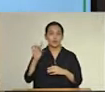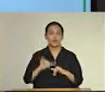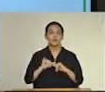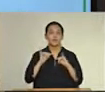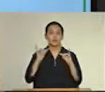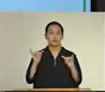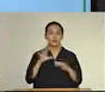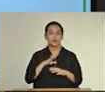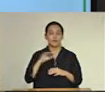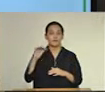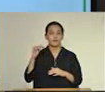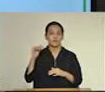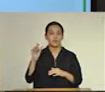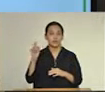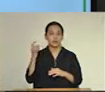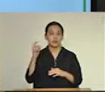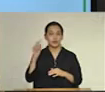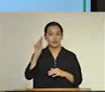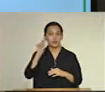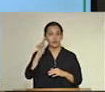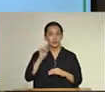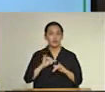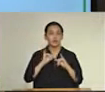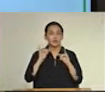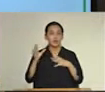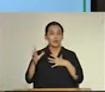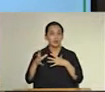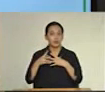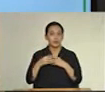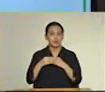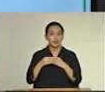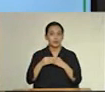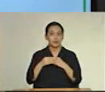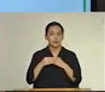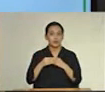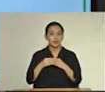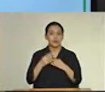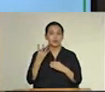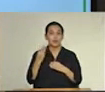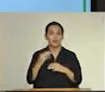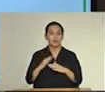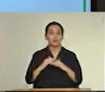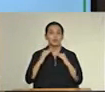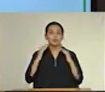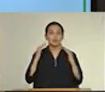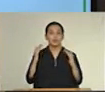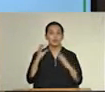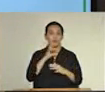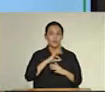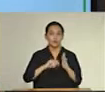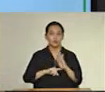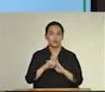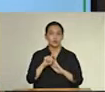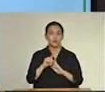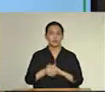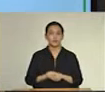bo'lsa, fizika va kimyo fanlarining rivojlanishi bilan, ya'ni u keng miqyosda qo'llanila boshladi.